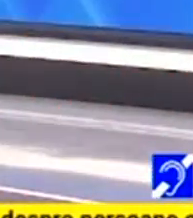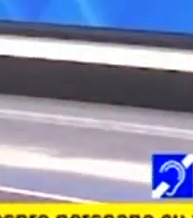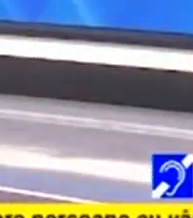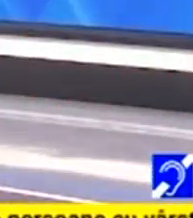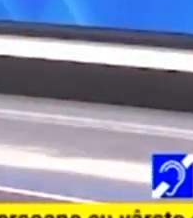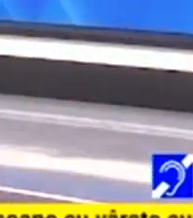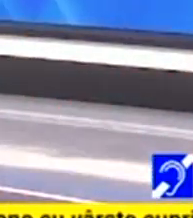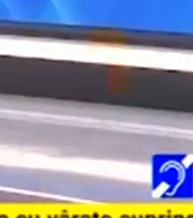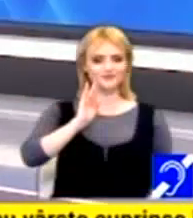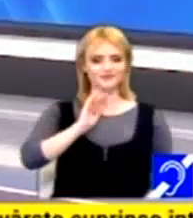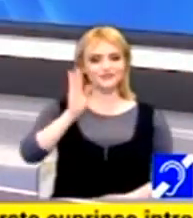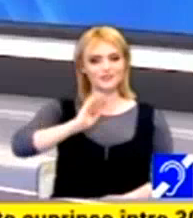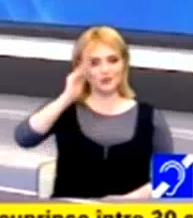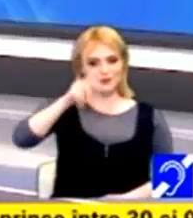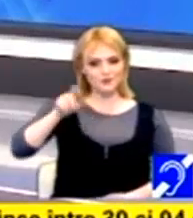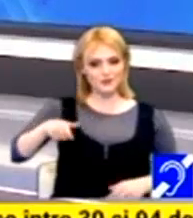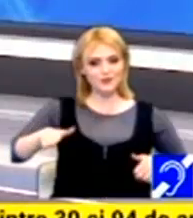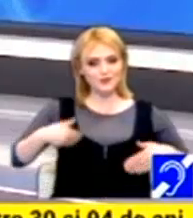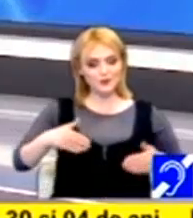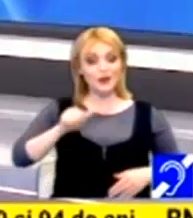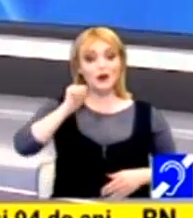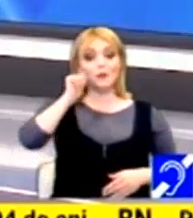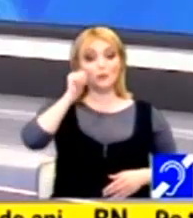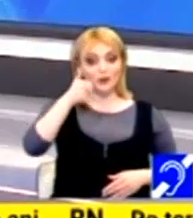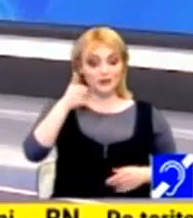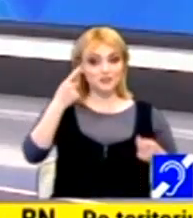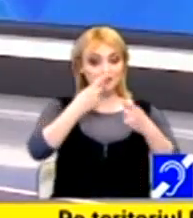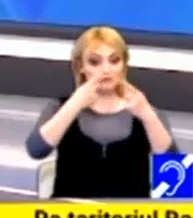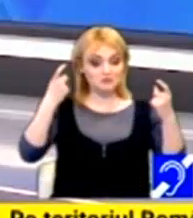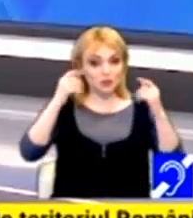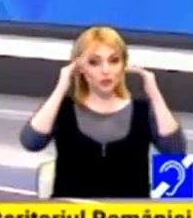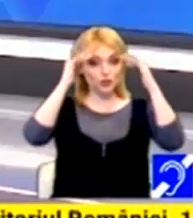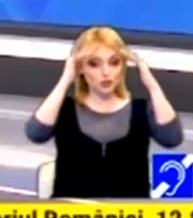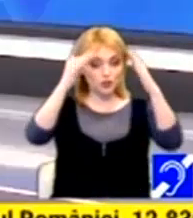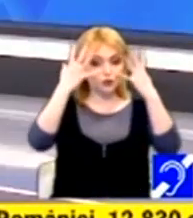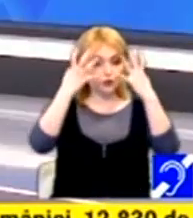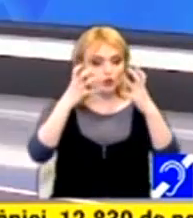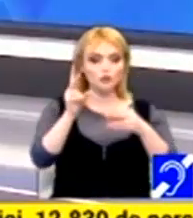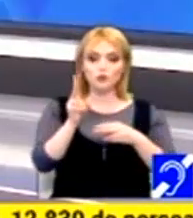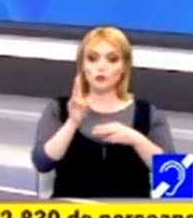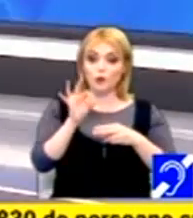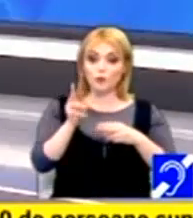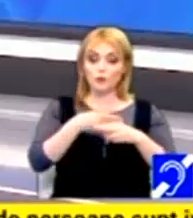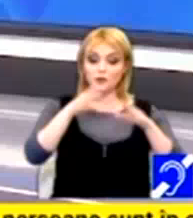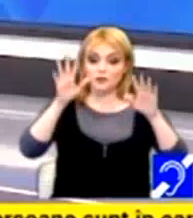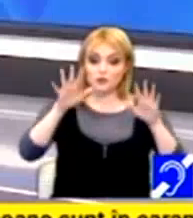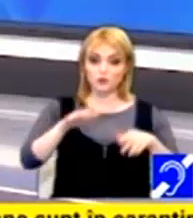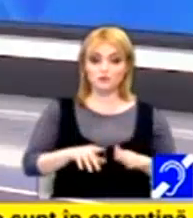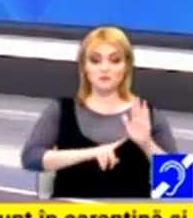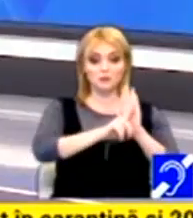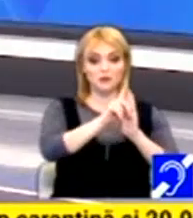Doamnelor, domnilor, bun găsit! Pentru mâine, meteorologii anunță cer noros, dar fără precipitații. La noapte, minimele vor oscila între 11